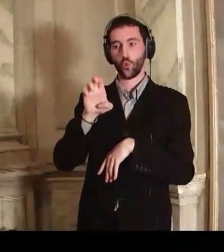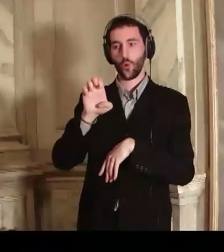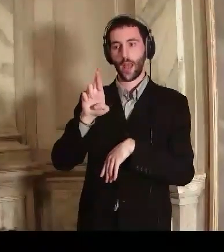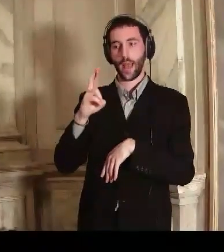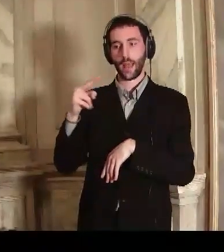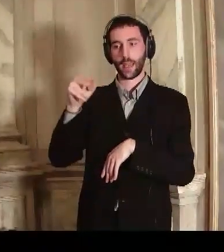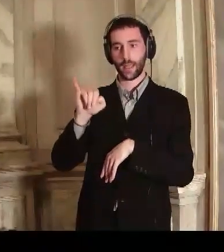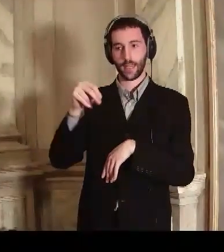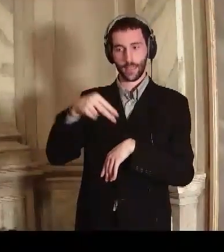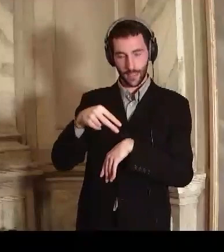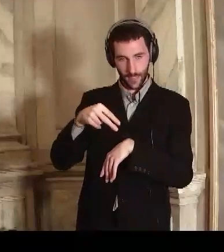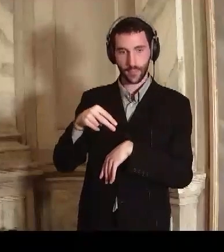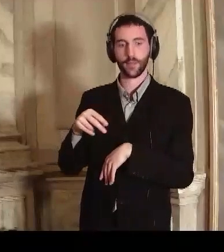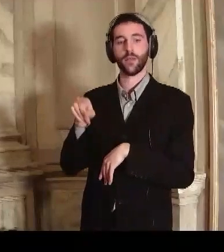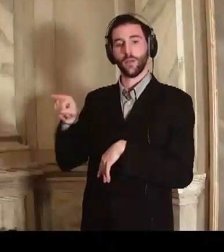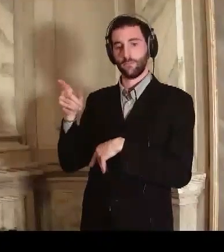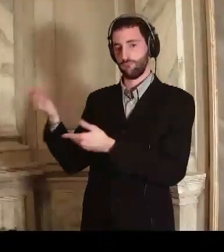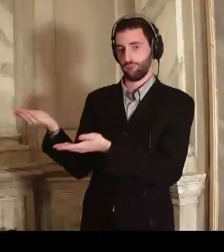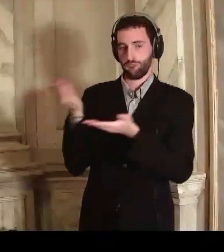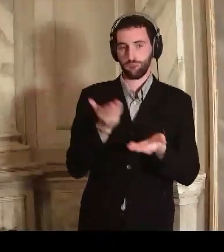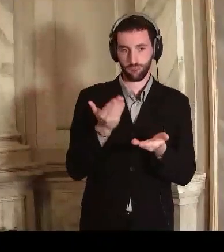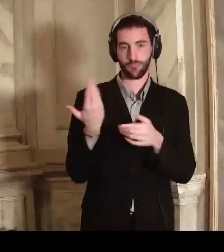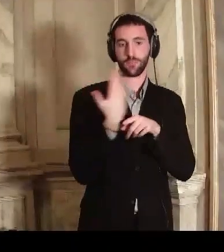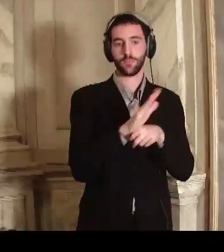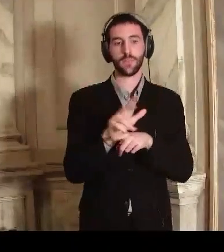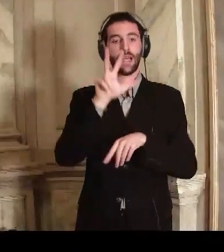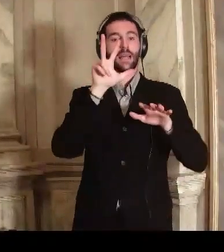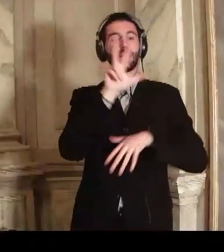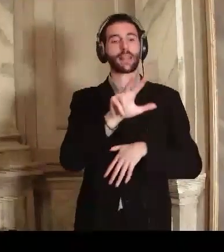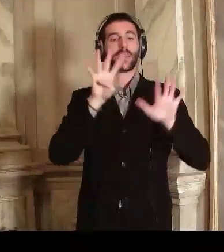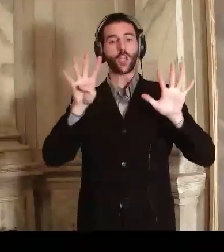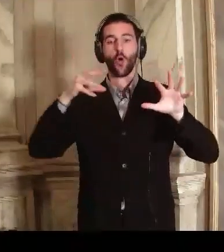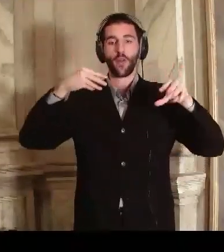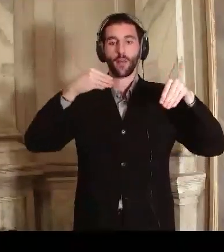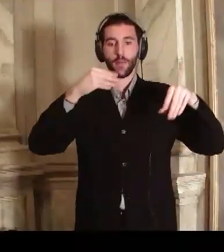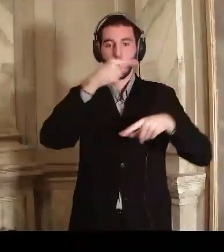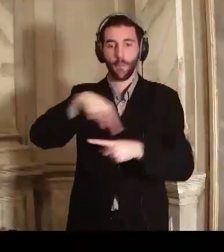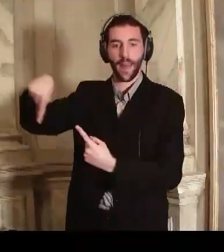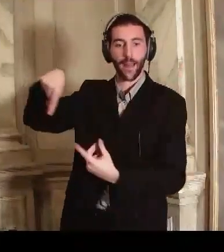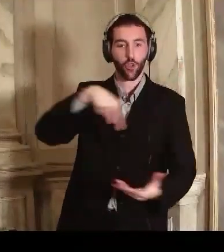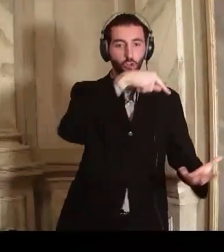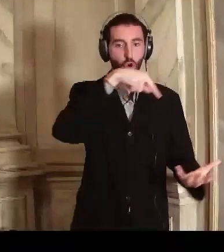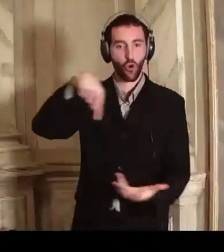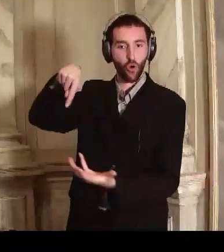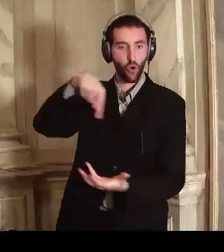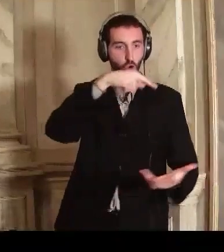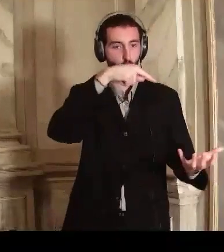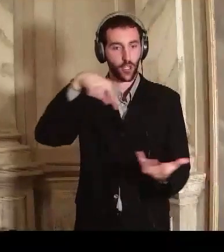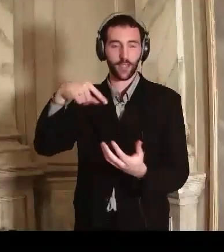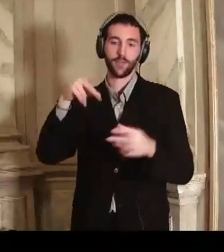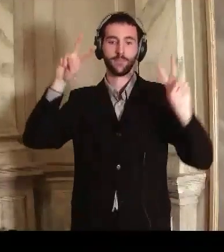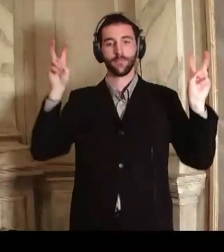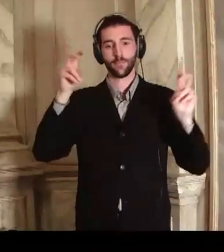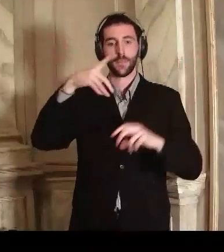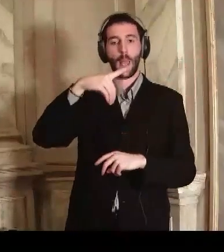sfiderà la gravità attraverso l'uso di 39 pendoli nella sua installazione dal titolo Pendulum, creata in